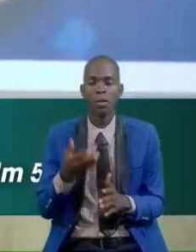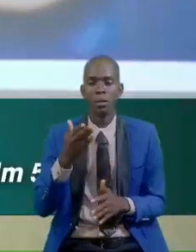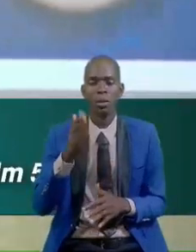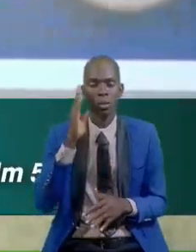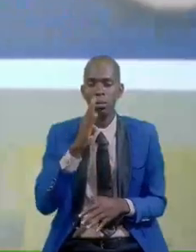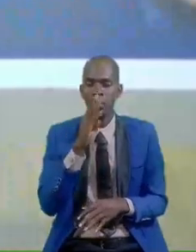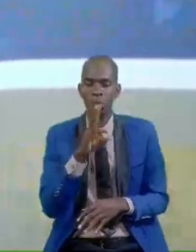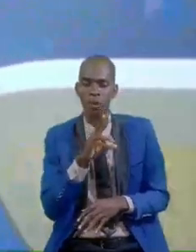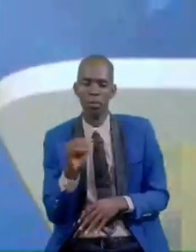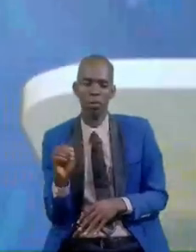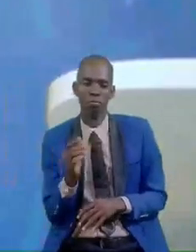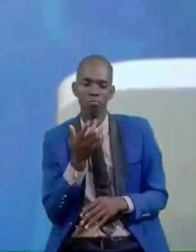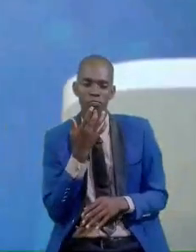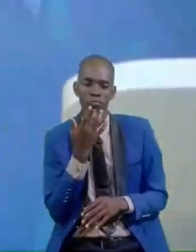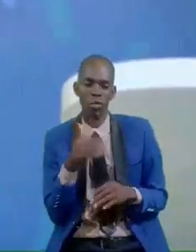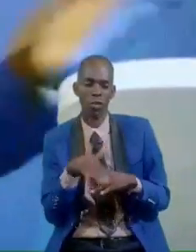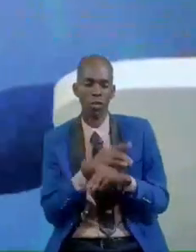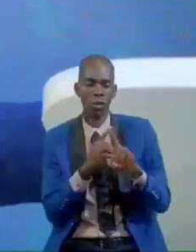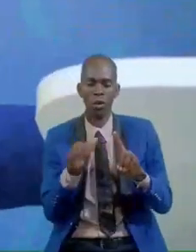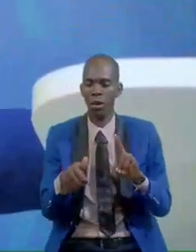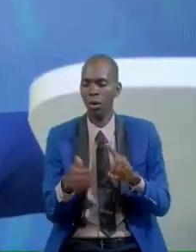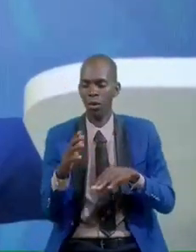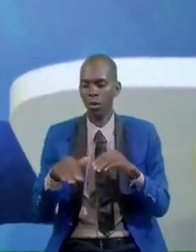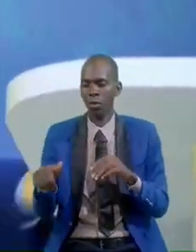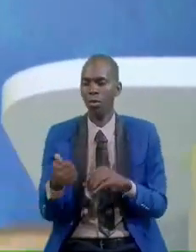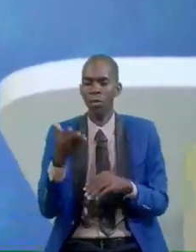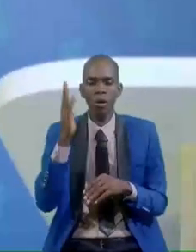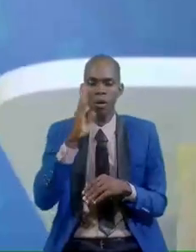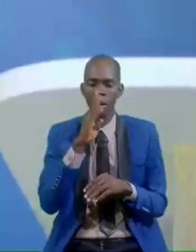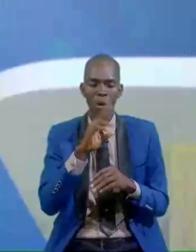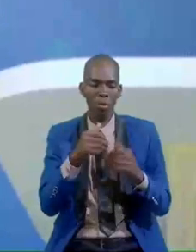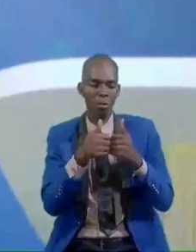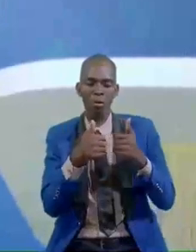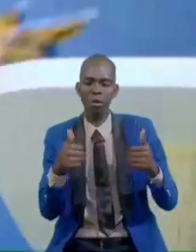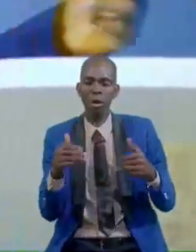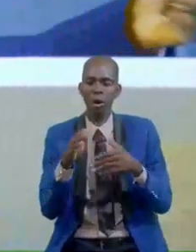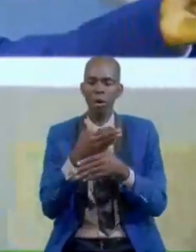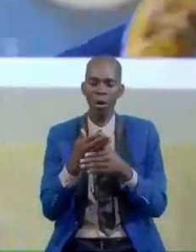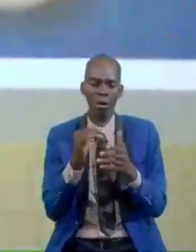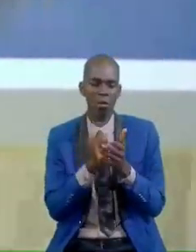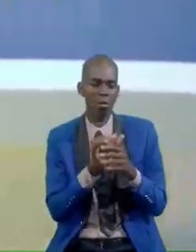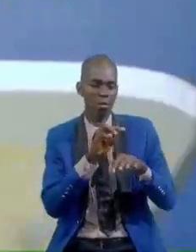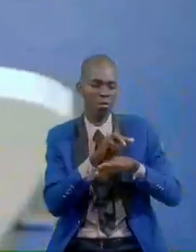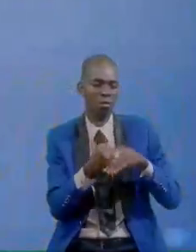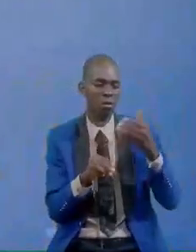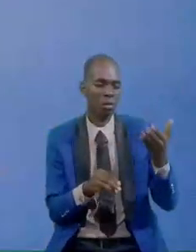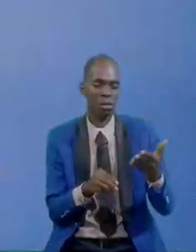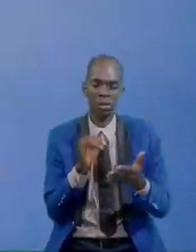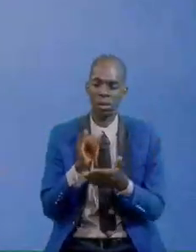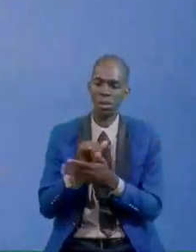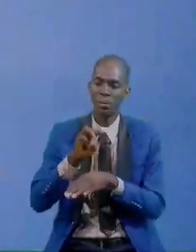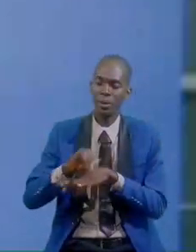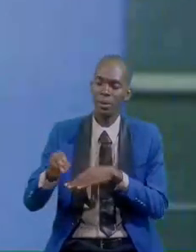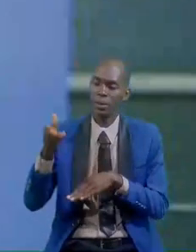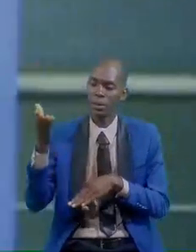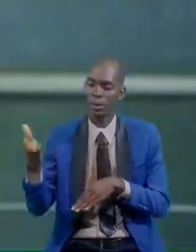Il n'y aura pas de discrimination. Il n'y aura pas de démarcation. Il n'y aura pas de différence entre tel ministère ici, tel